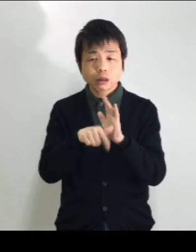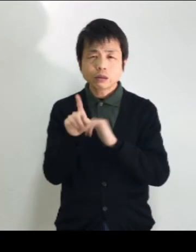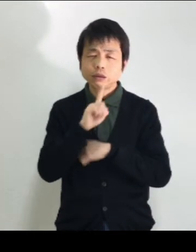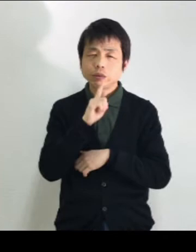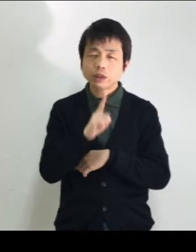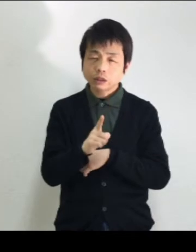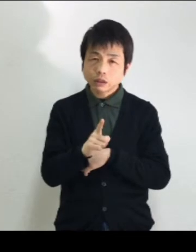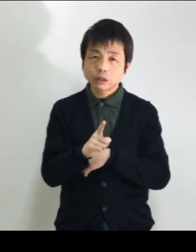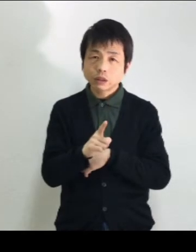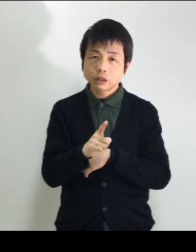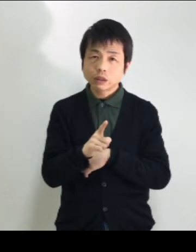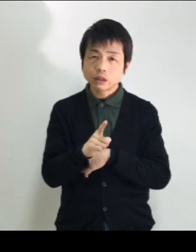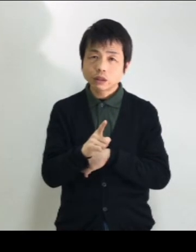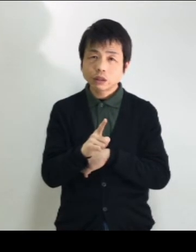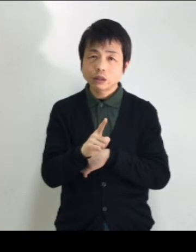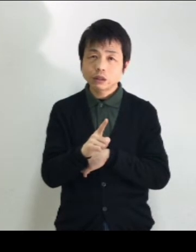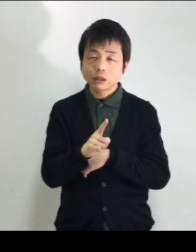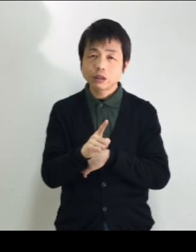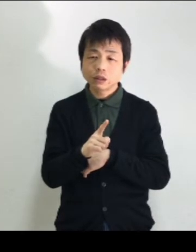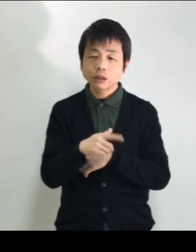よなんていうんですかね、